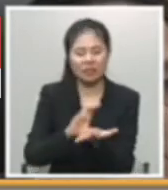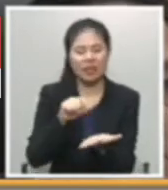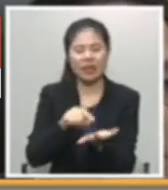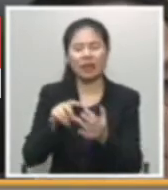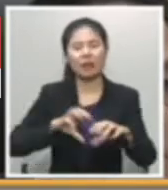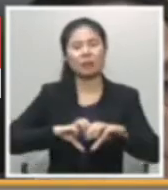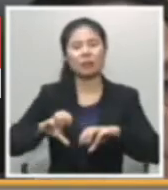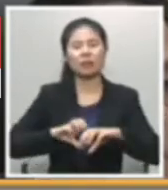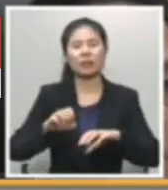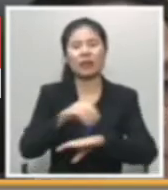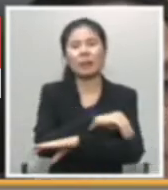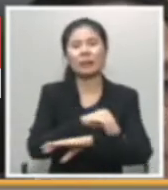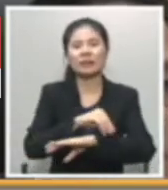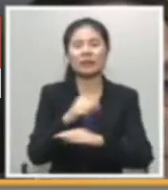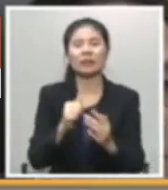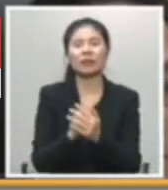ง